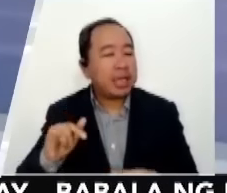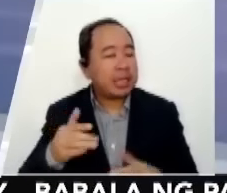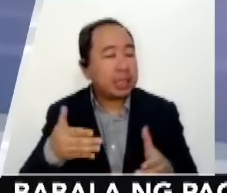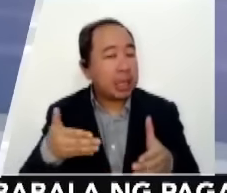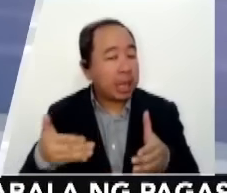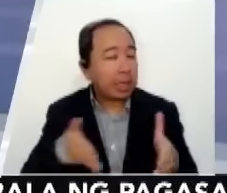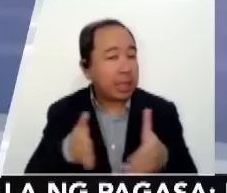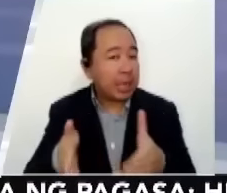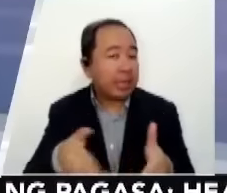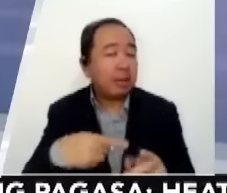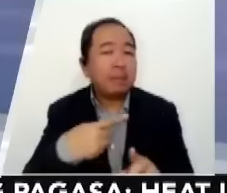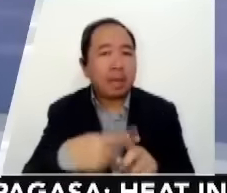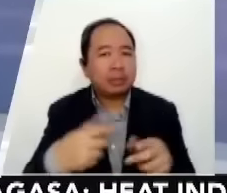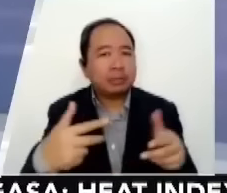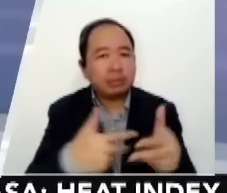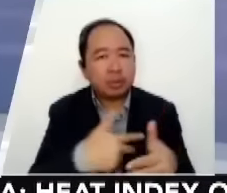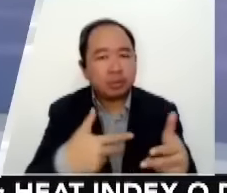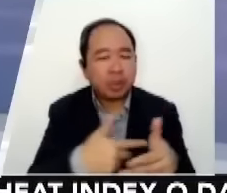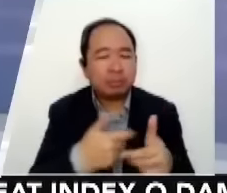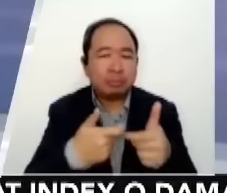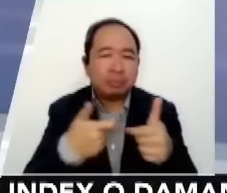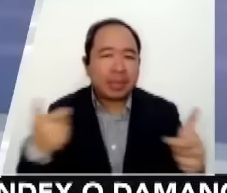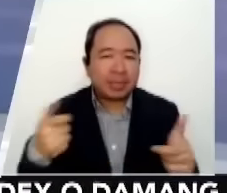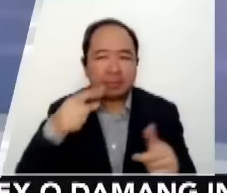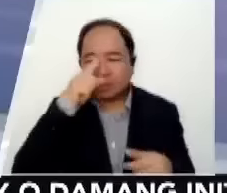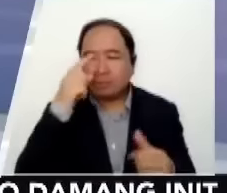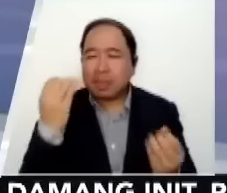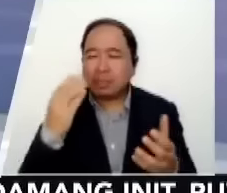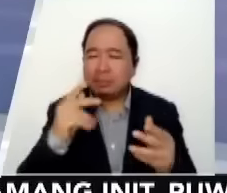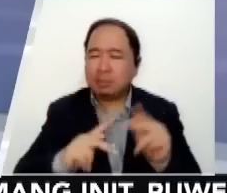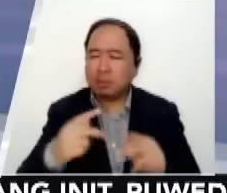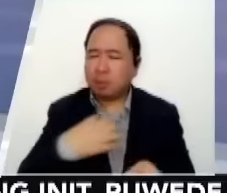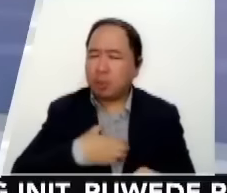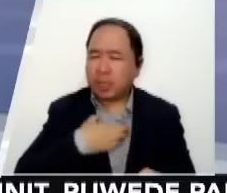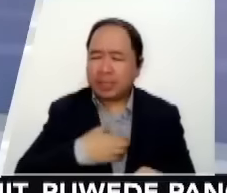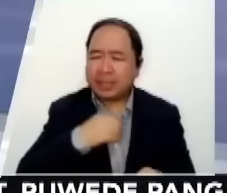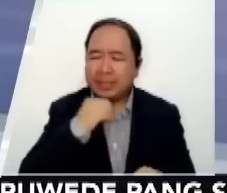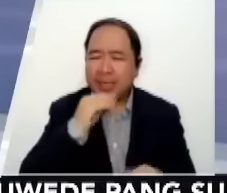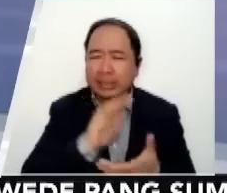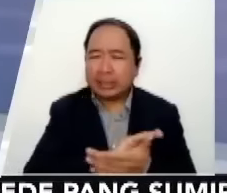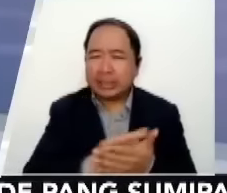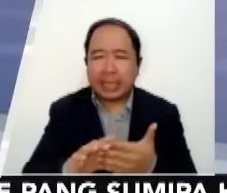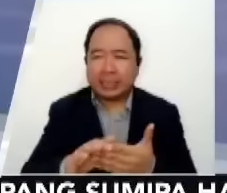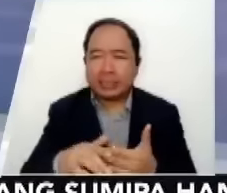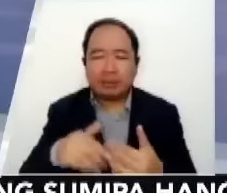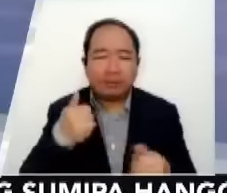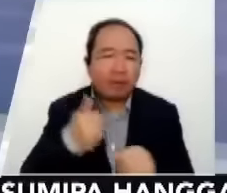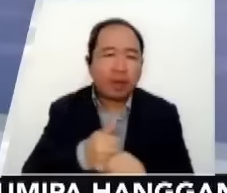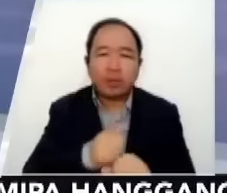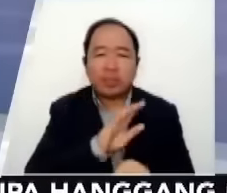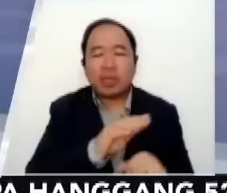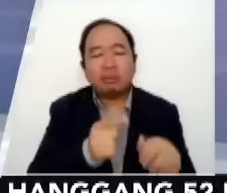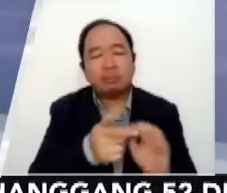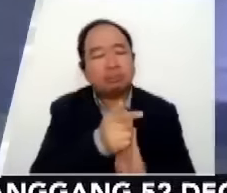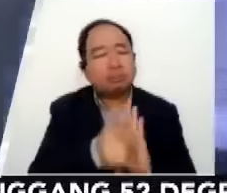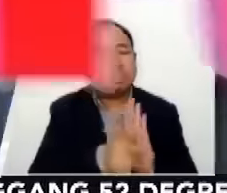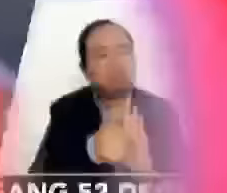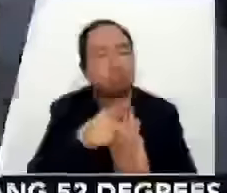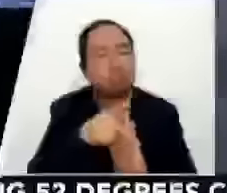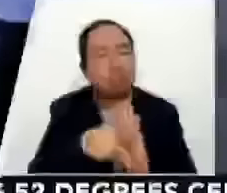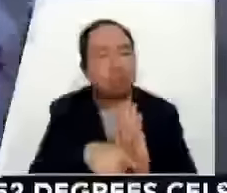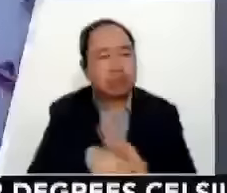Marami raw kasing nagre-reklamo kaugnay sa hindi maayos na pagpapatupad nito. Nakatutok si Marisol Abdurrahman.